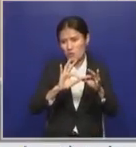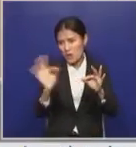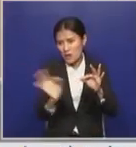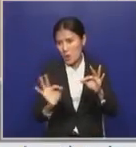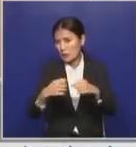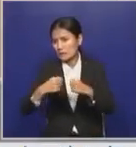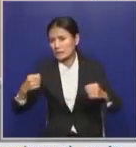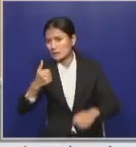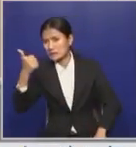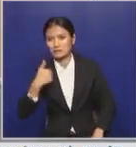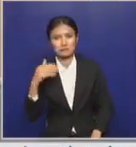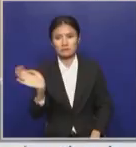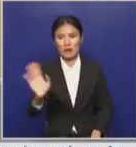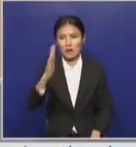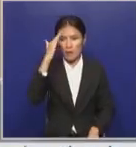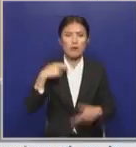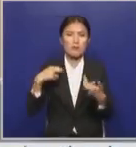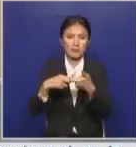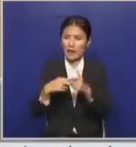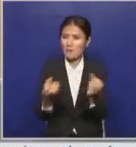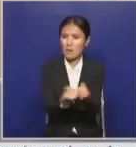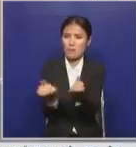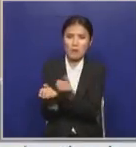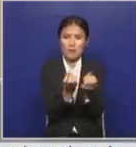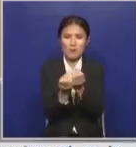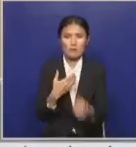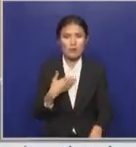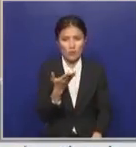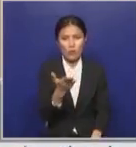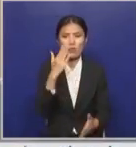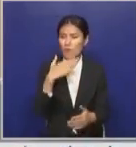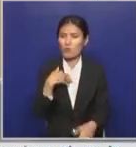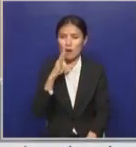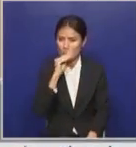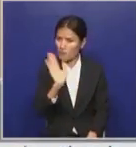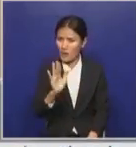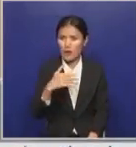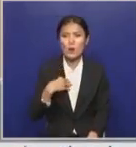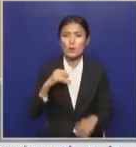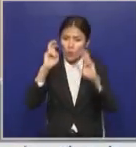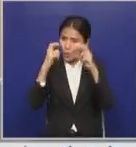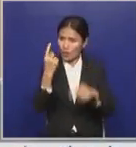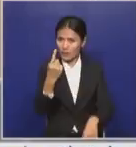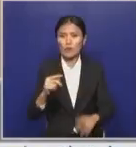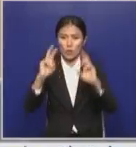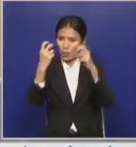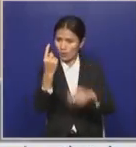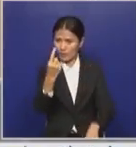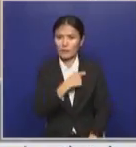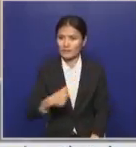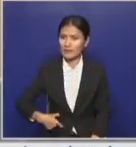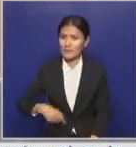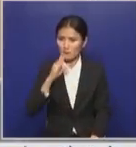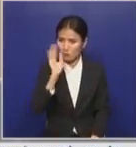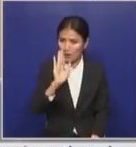ไม่ใช่ขายพนาจะยิ่งทำให้เกิดปัญหามากขึ้นขอเฉพาะเรื่องนี้เรื่องอื่นไม่ห้ามเลยครับเพราะหรือมีคำว่า